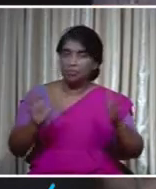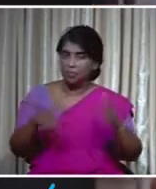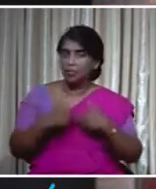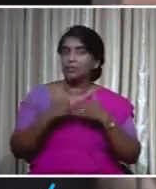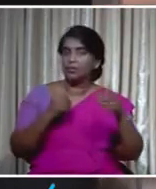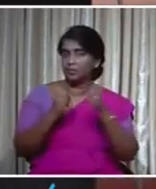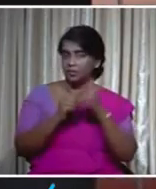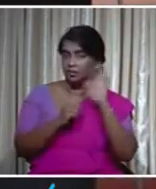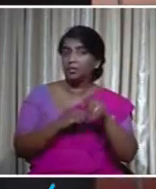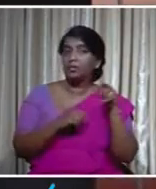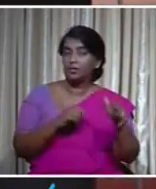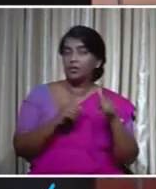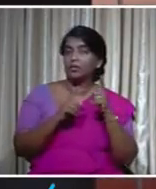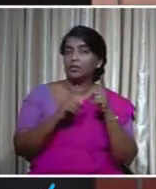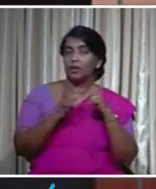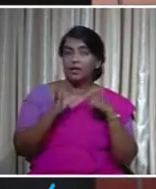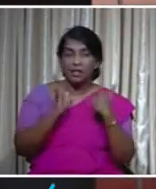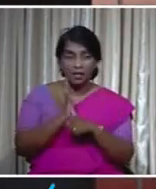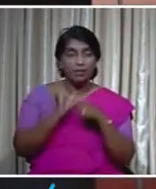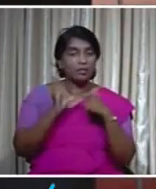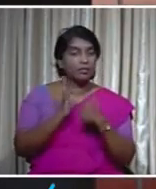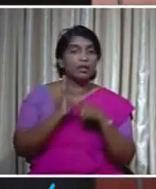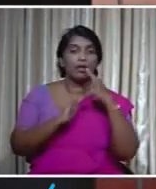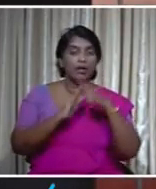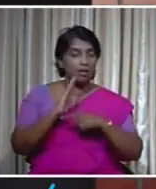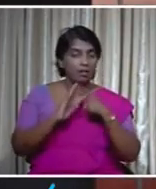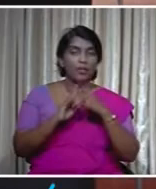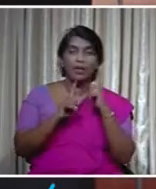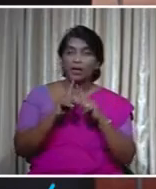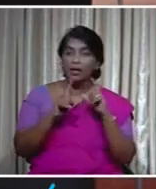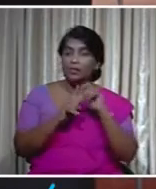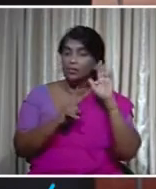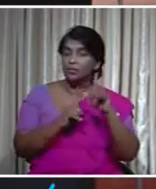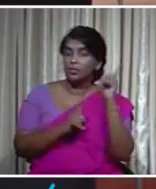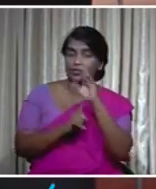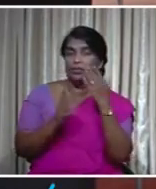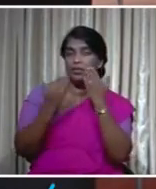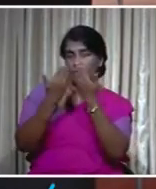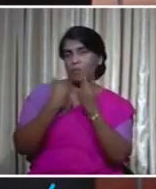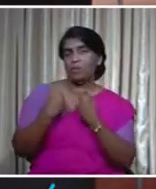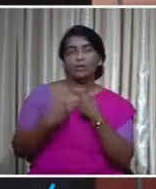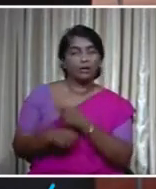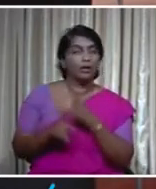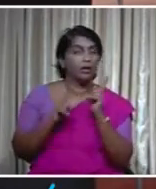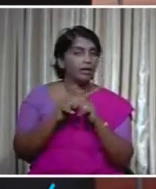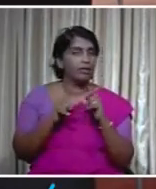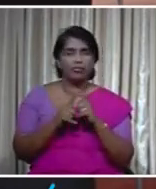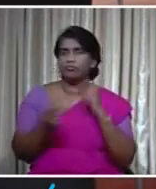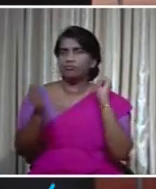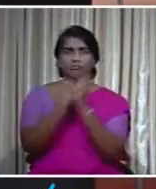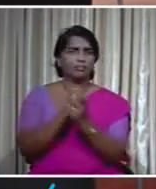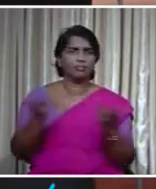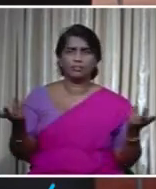சட்டங்களின் அடிப்படையில் இலங்கையினுடைய கல்விக்கு இதுதான் நியமிக்கப்பட்டிருக்கிறது. ஆனால் இன்னும் இந்த கல்வியிலே மாற்றங்கள் வரவில்லை. இப்பொழுதும் இலங்கையிலே